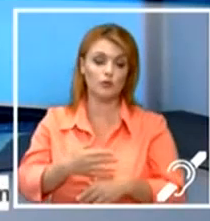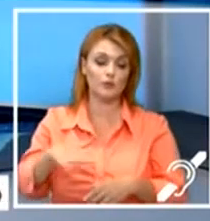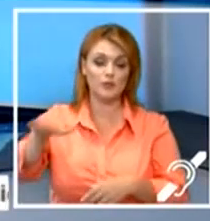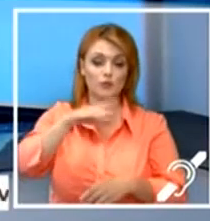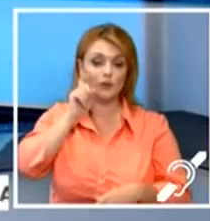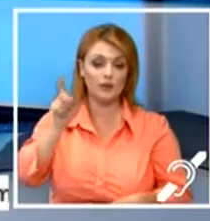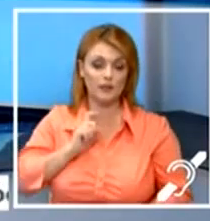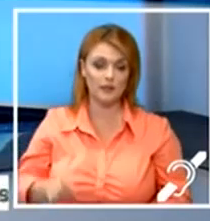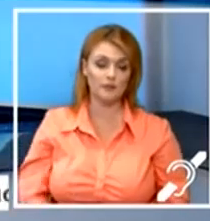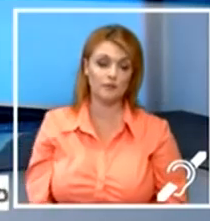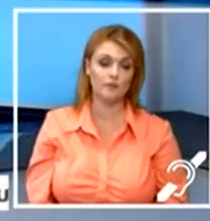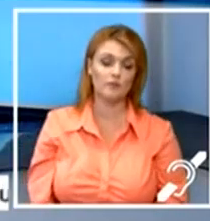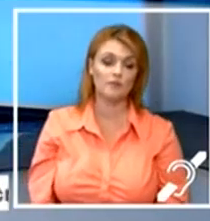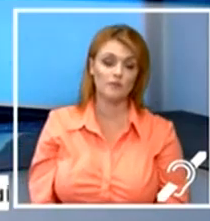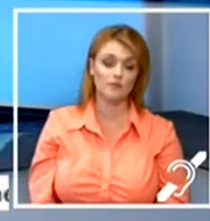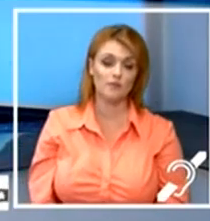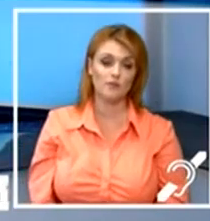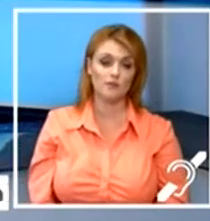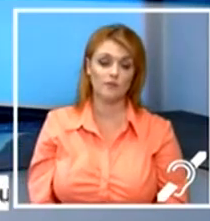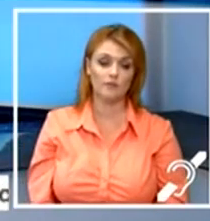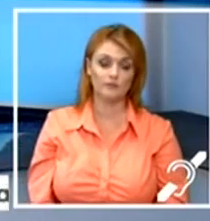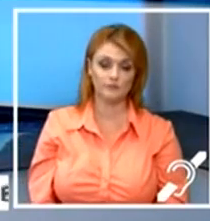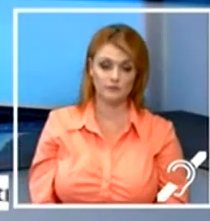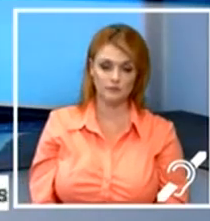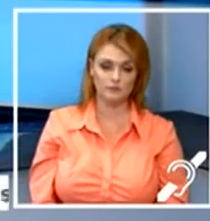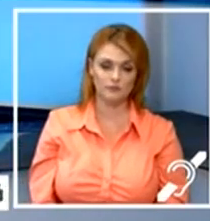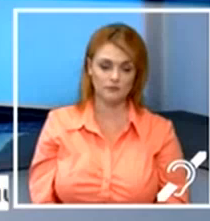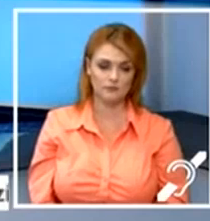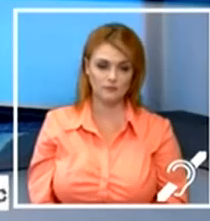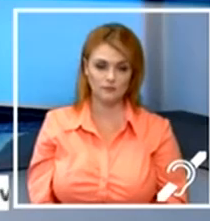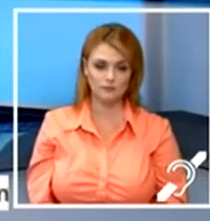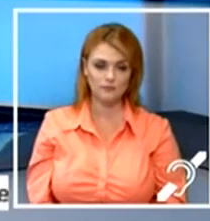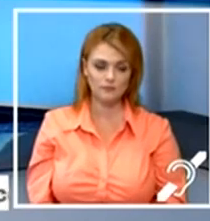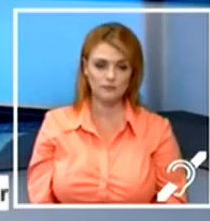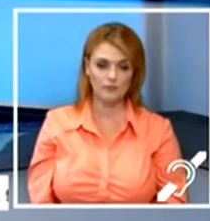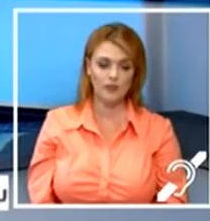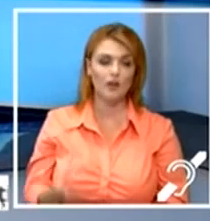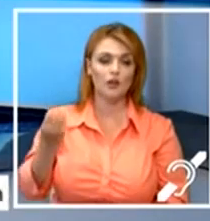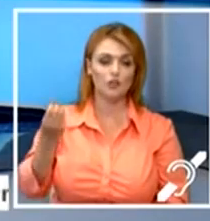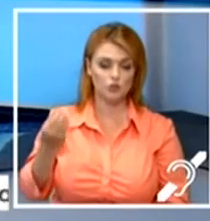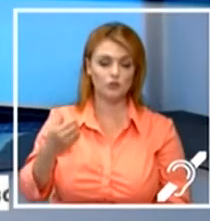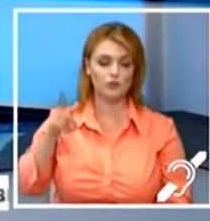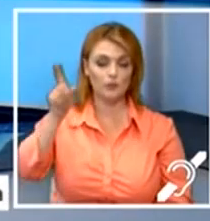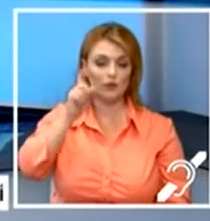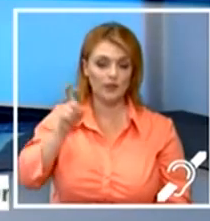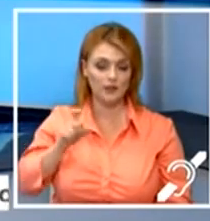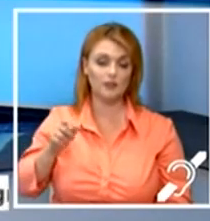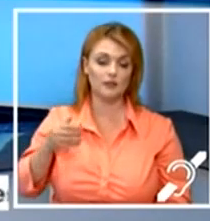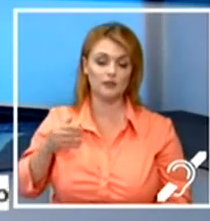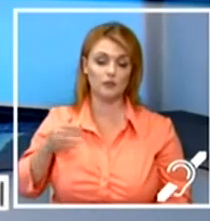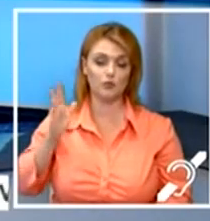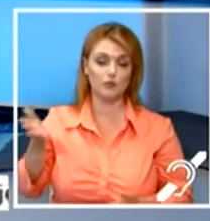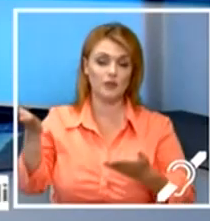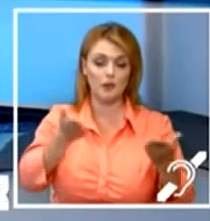salutat decizia autorităților de la Kiev de a da curs recomandărilor de desemnare a unui procuror anticorupție. Iar